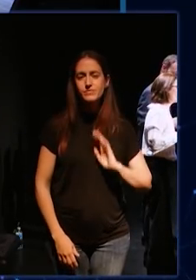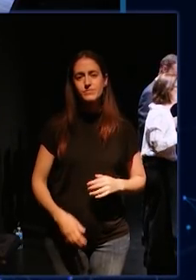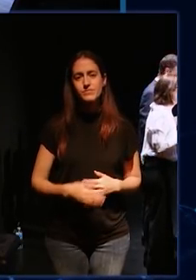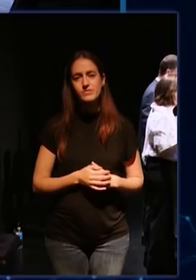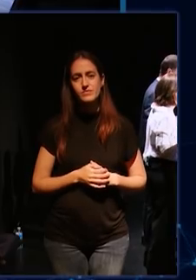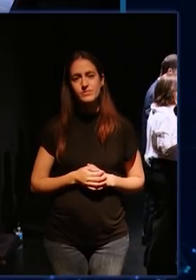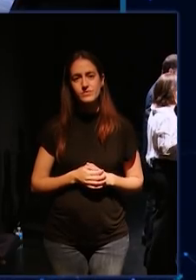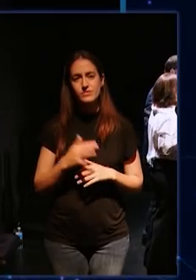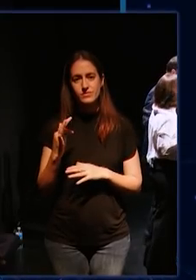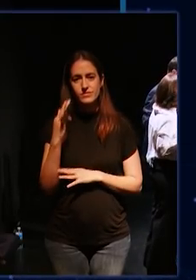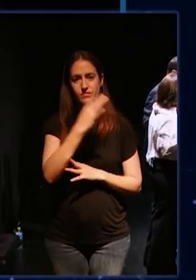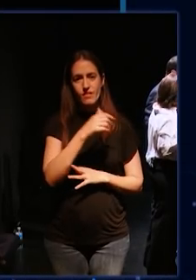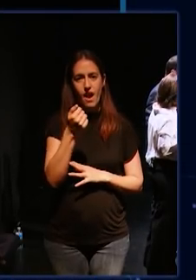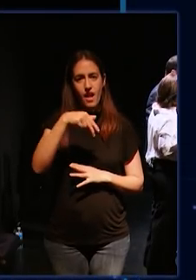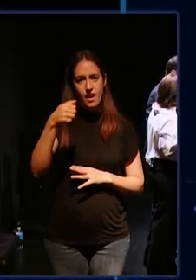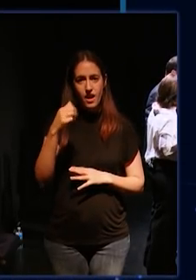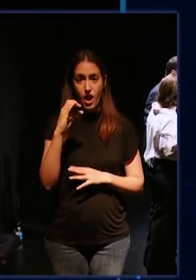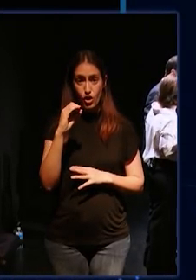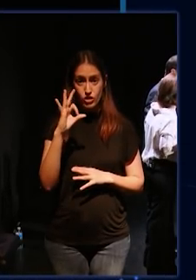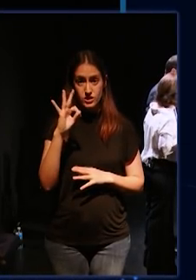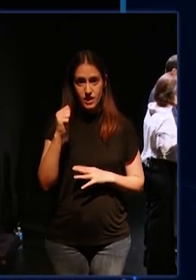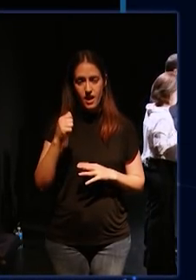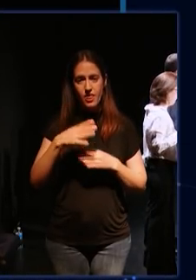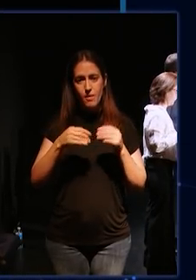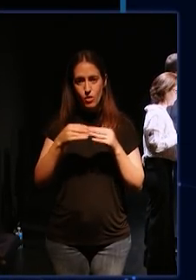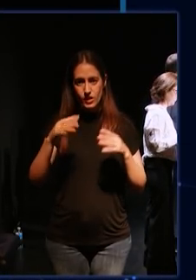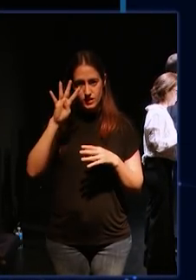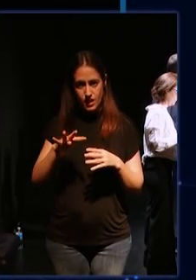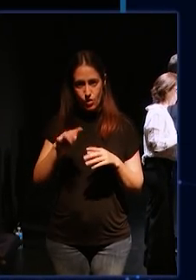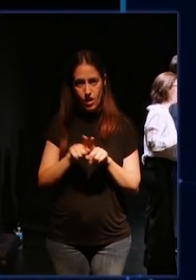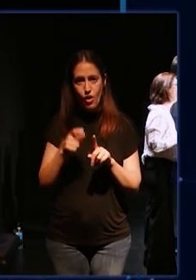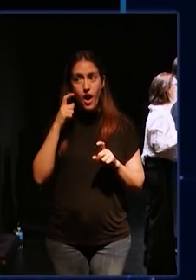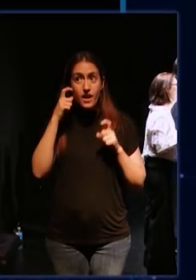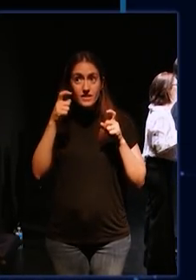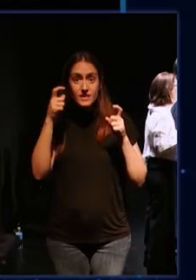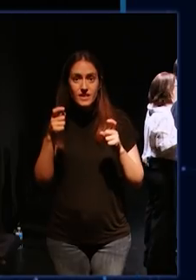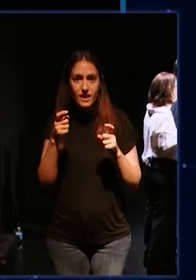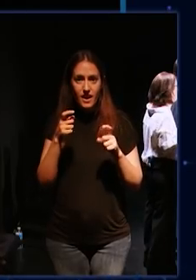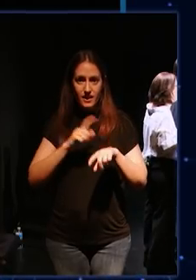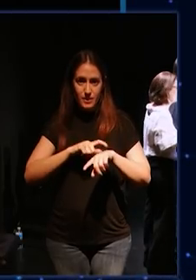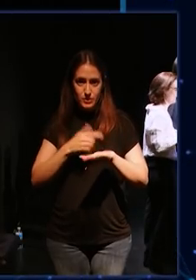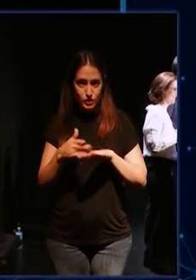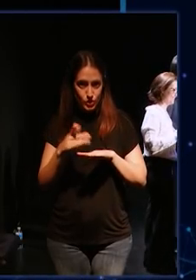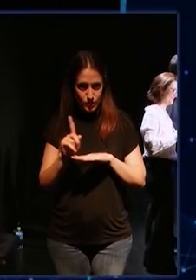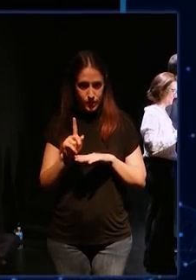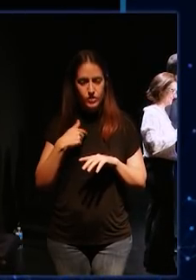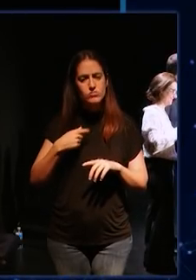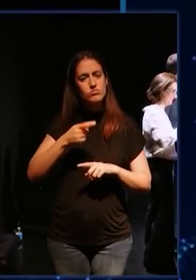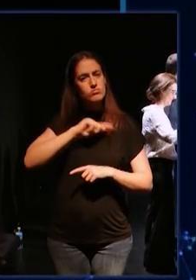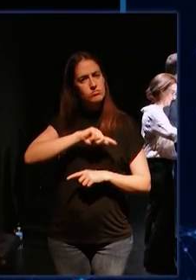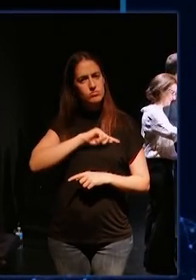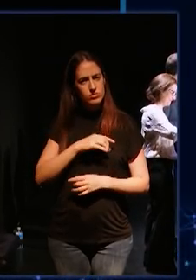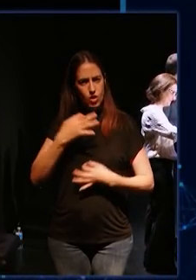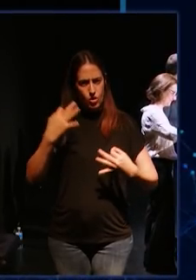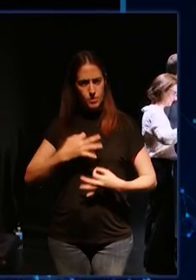Ara és el torn de l'Anna Costa, de Demòcrates de Catalunya. Intentaré que em sobri temps. Estem convençuts i us puc assegurar que